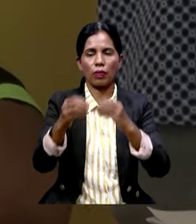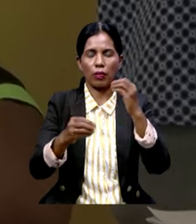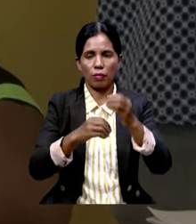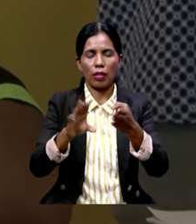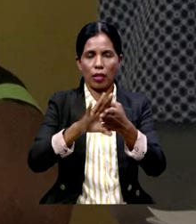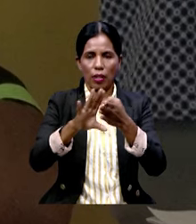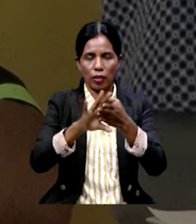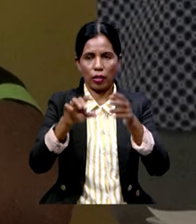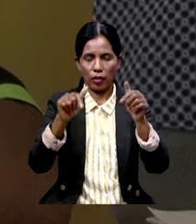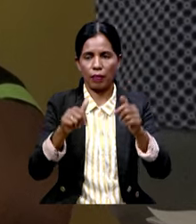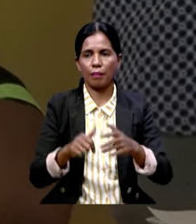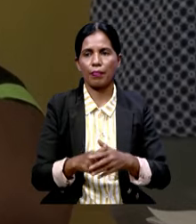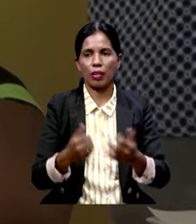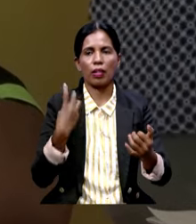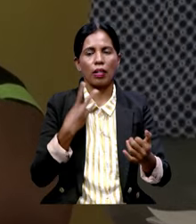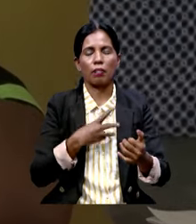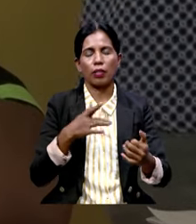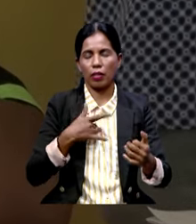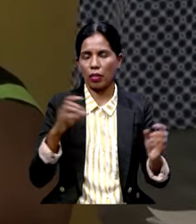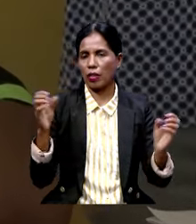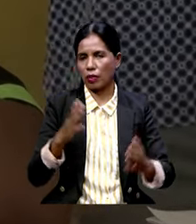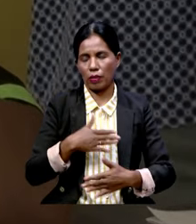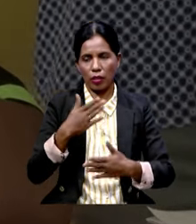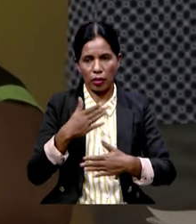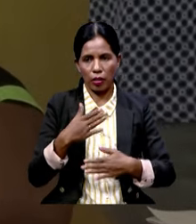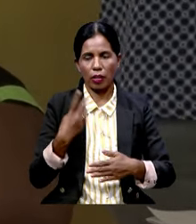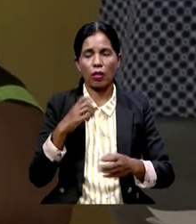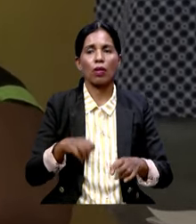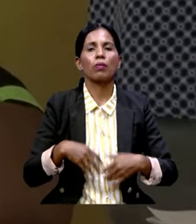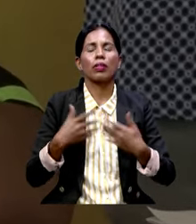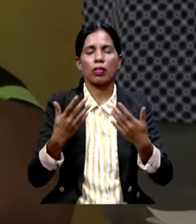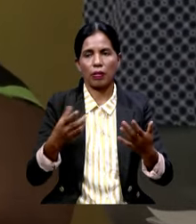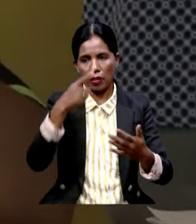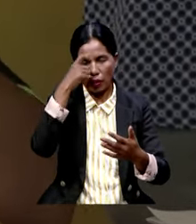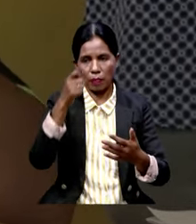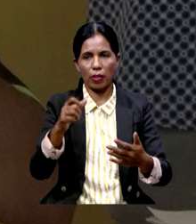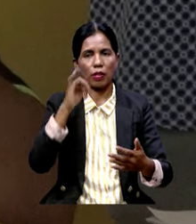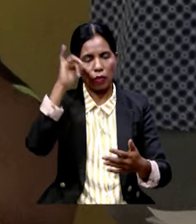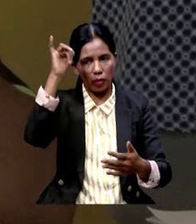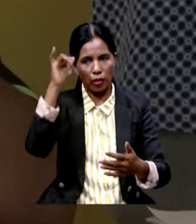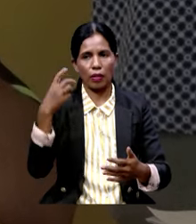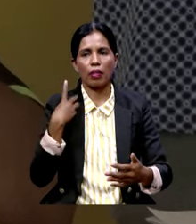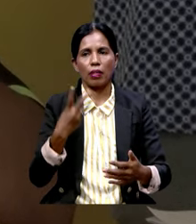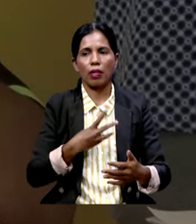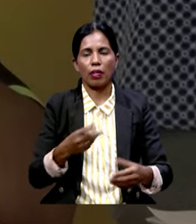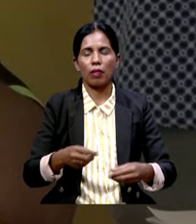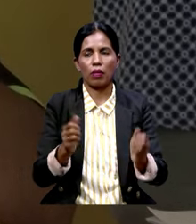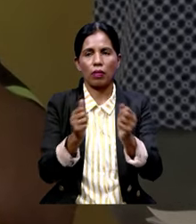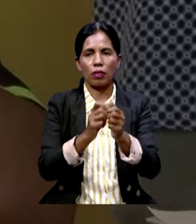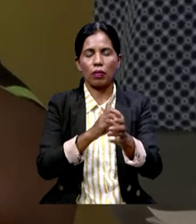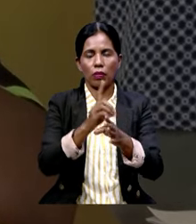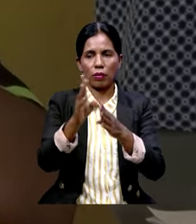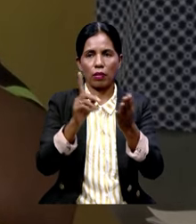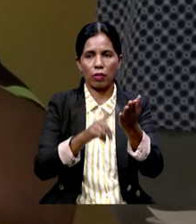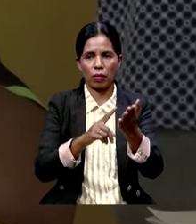jene. Ida ne maka kami lamentabe. Pesa ami husu oin samak nasan tama ida ne maka kursi ikbe ami ho direktor diskuti malu